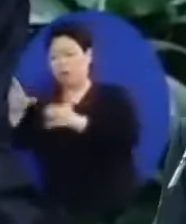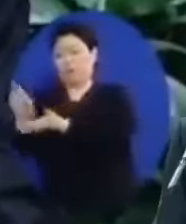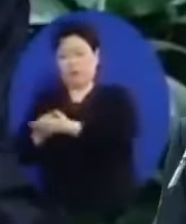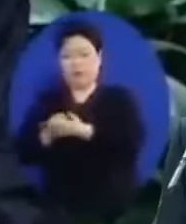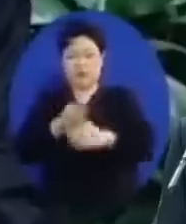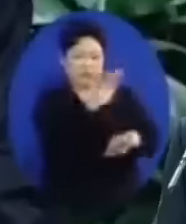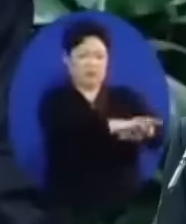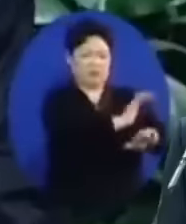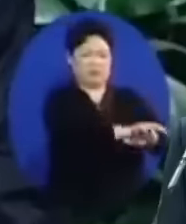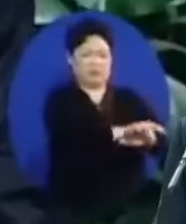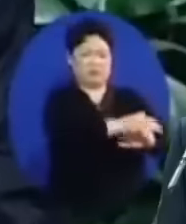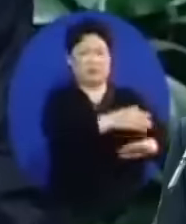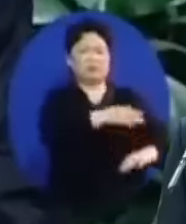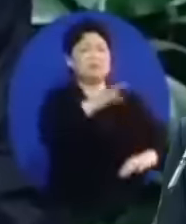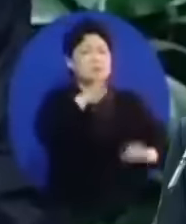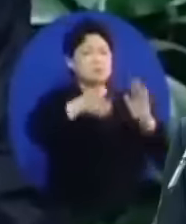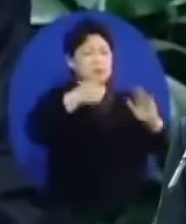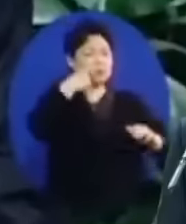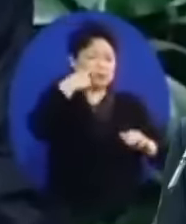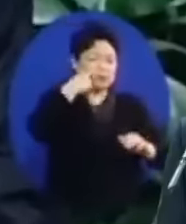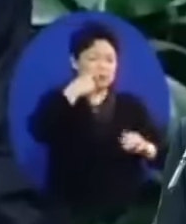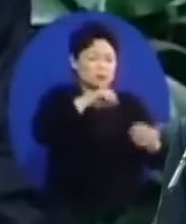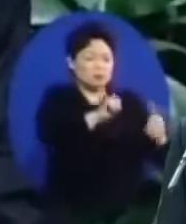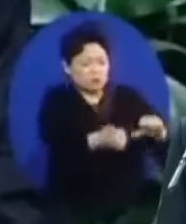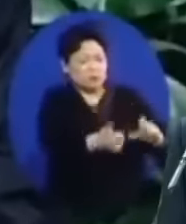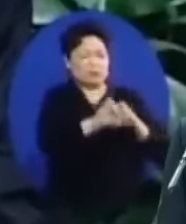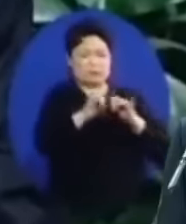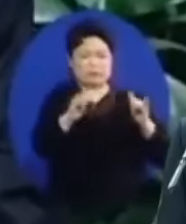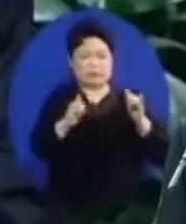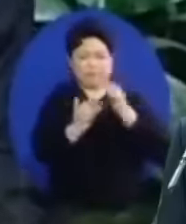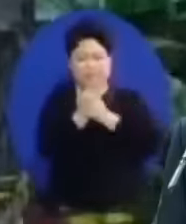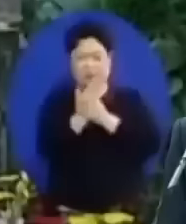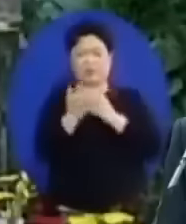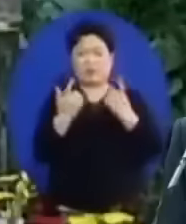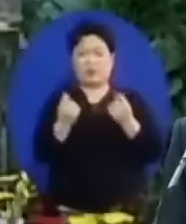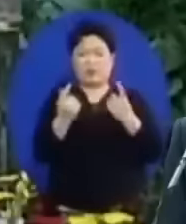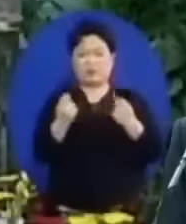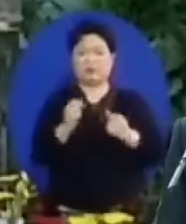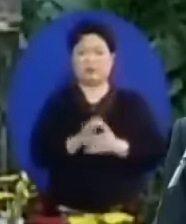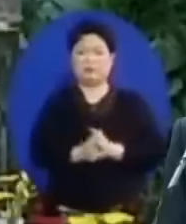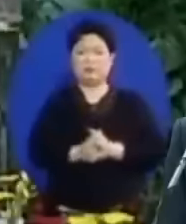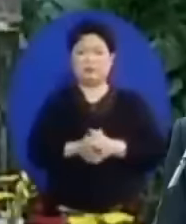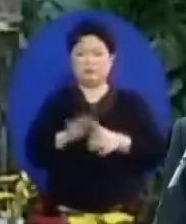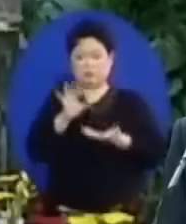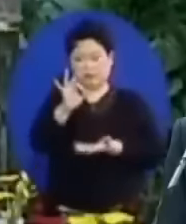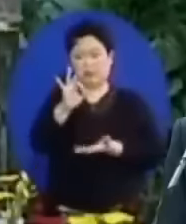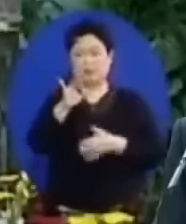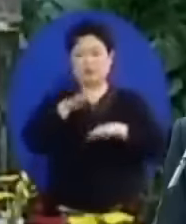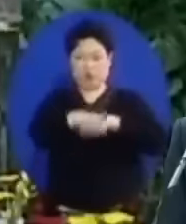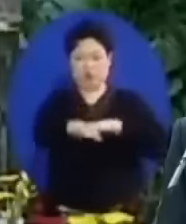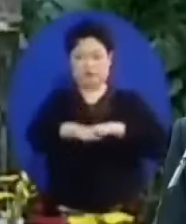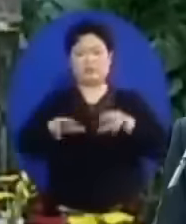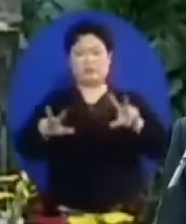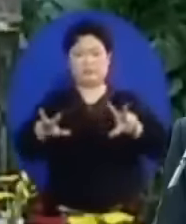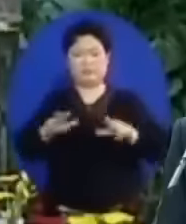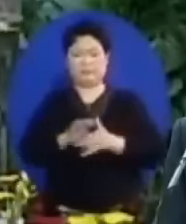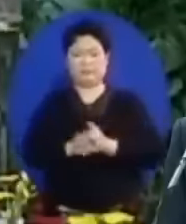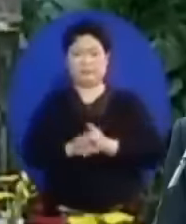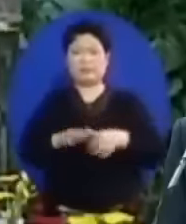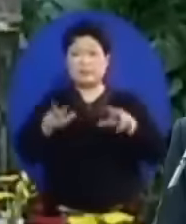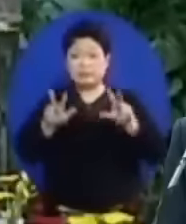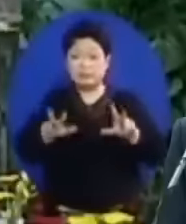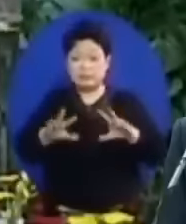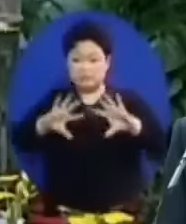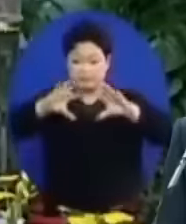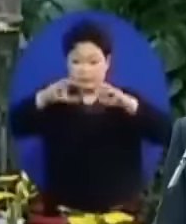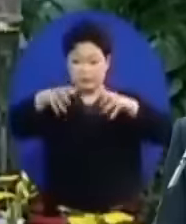반면 지구의 다른 쪽에서는 못 먹어서 죽어가는 사람들이 생겨난 이러한 것이 자본주의의 현실인 것입니다. 현재